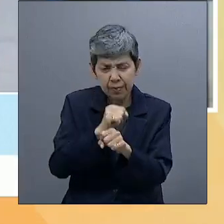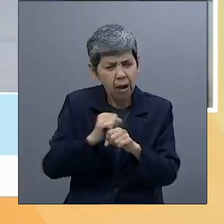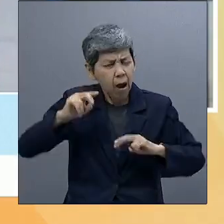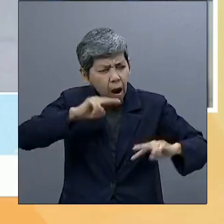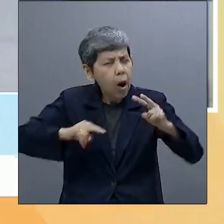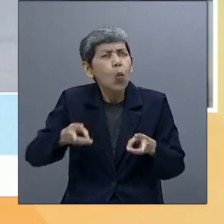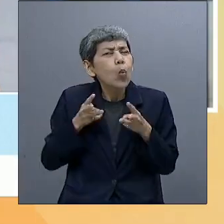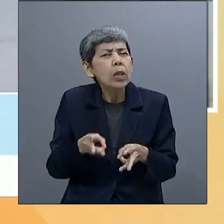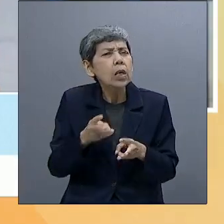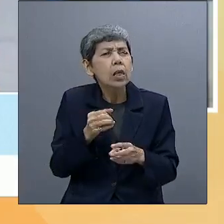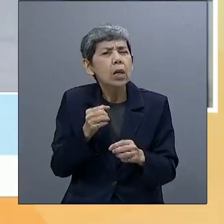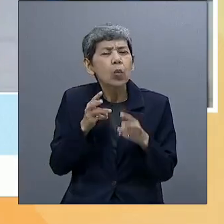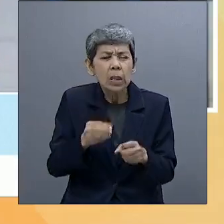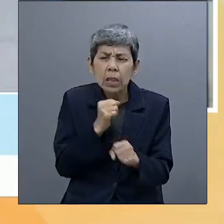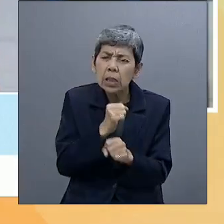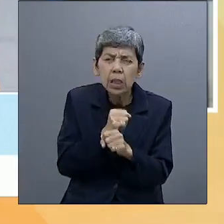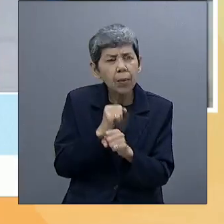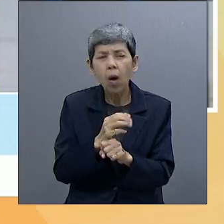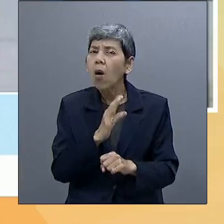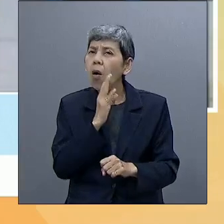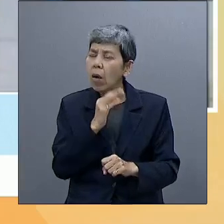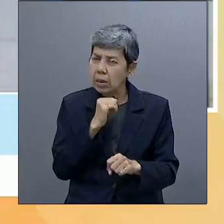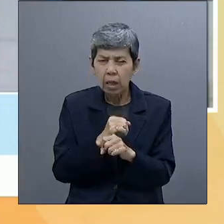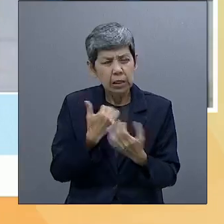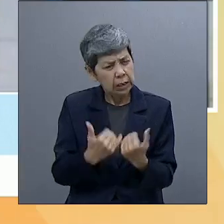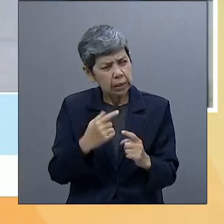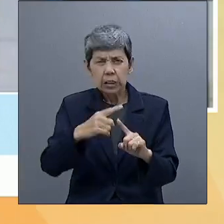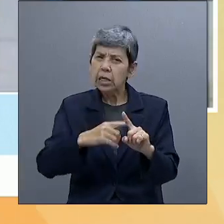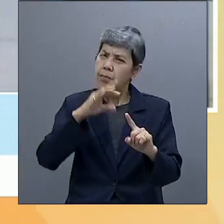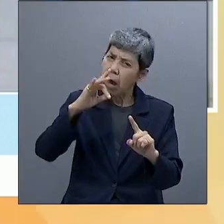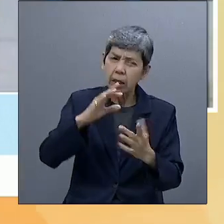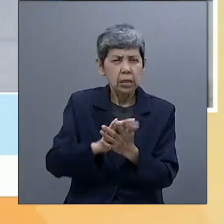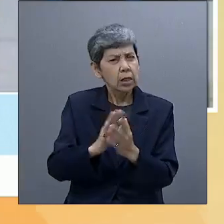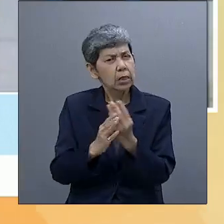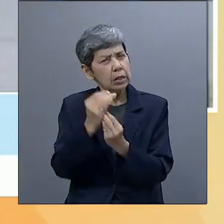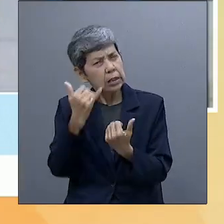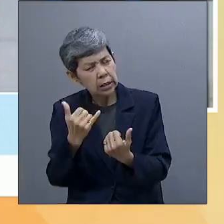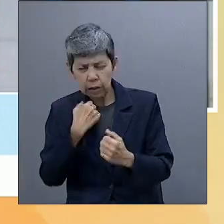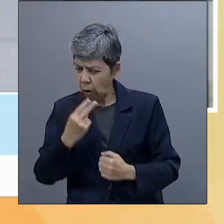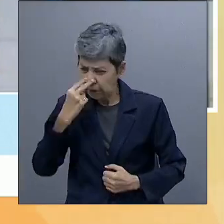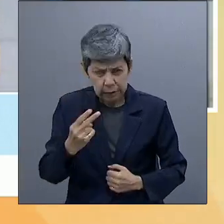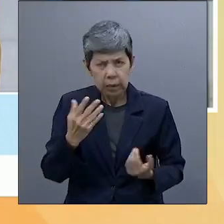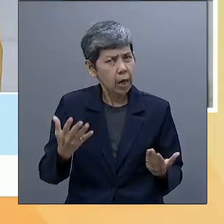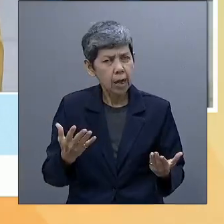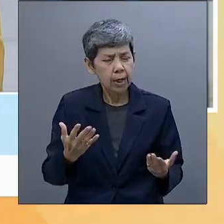าเบื้องต้นยังไงคะแล้วก็วางไว้มั้ยคะว่าภายในเดือนนี้หรือว่าสัปดาห์นี้หรือว่าชั่วโมงนี้จะต้องเจอค่ะ